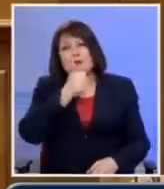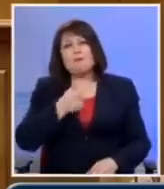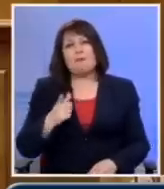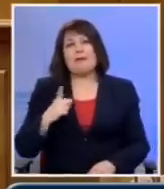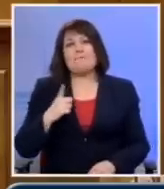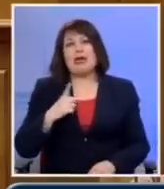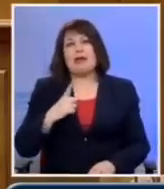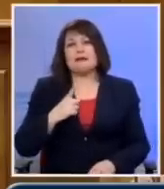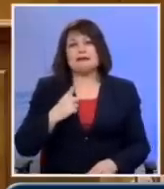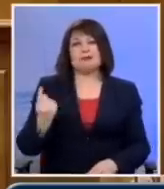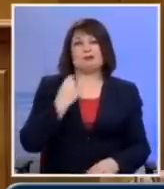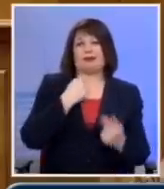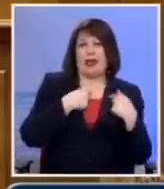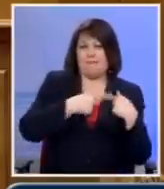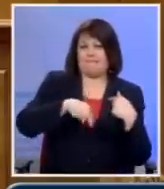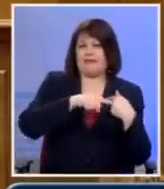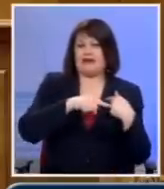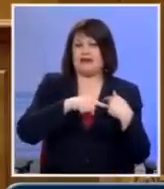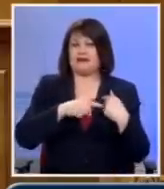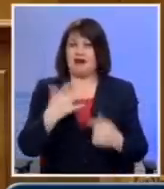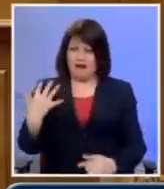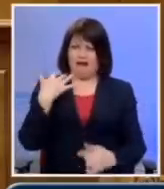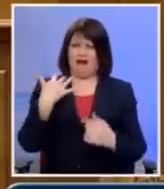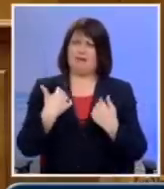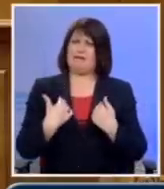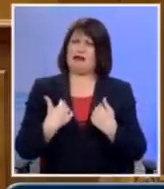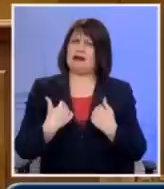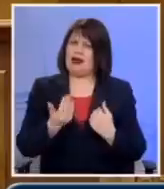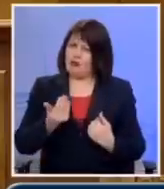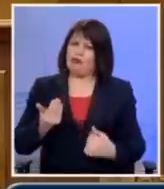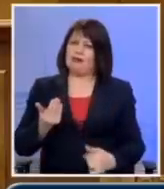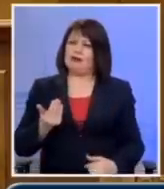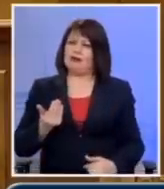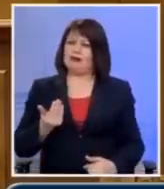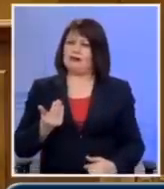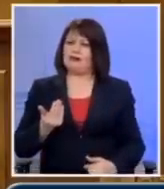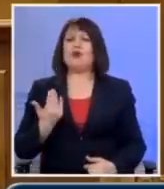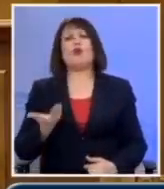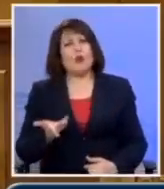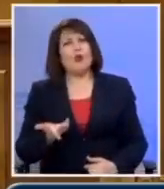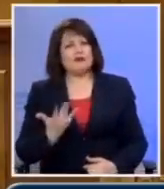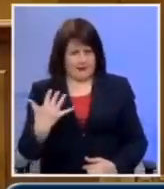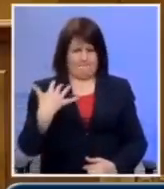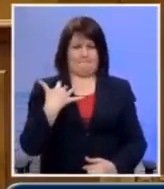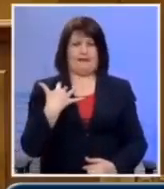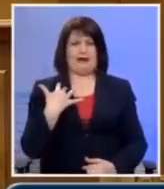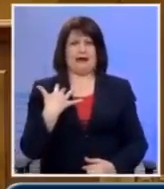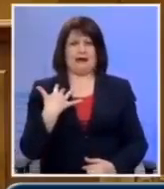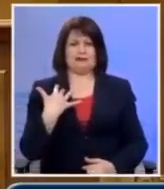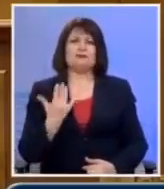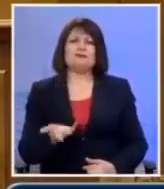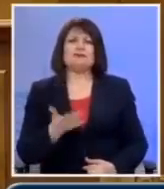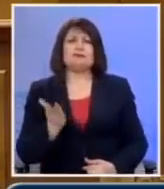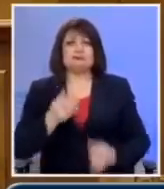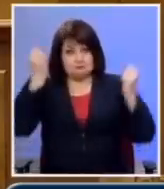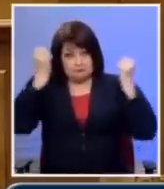πιθανή αποτυχία, αλλά μας απειλείτε κιόλας εκ των προτέρων ότι αυτή η απειλή, ότι αυτή η αποτυχία θα